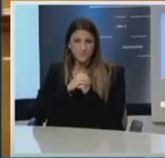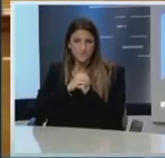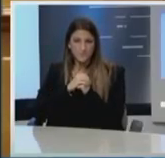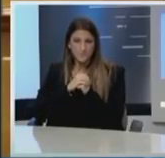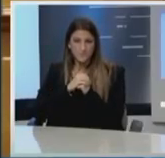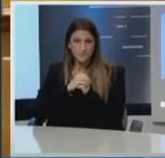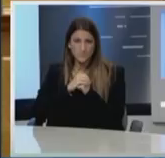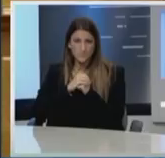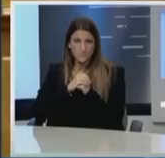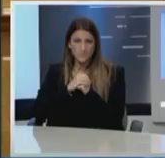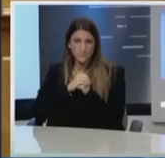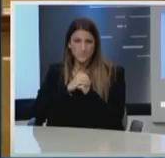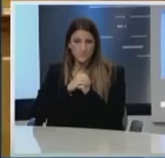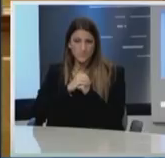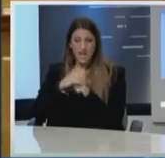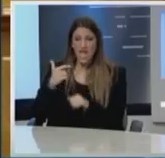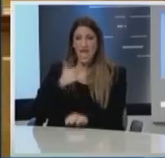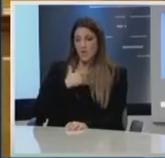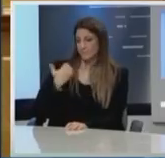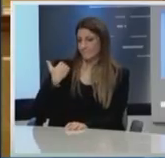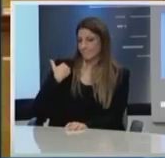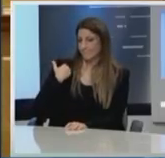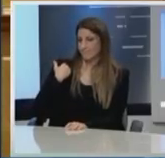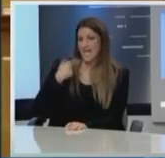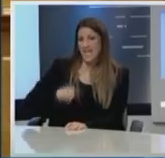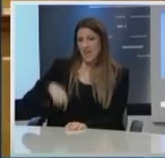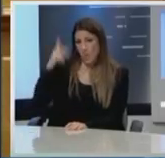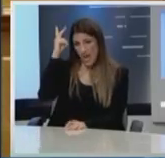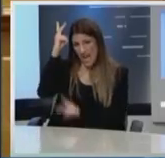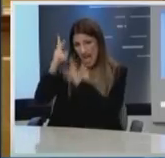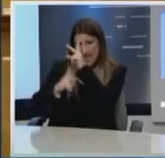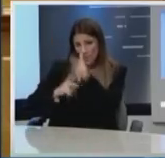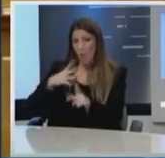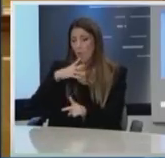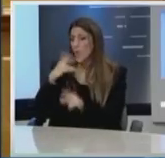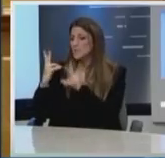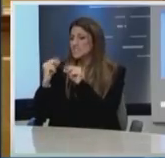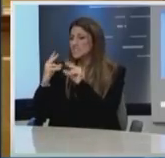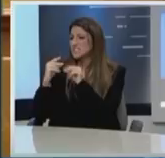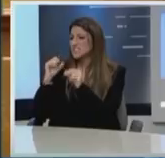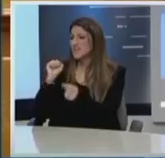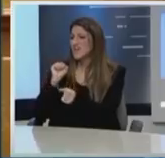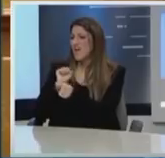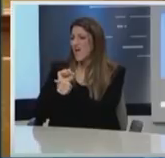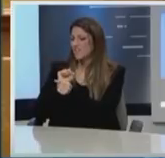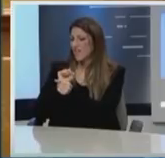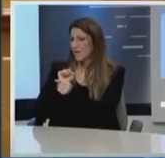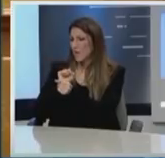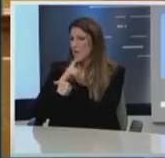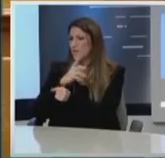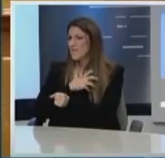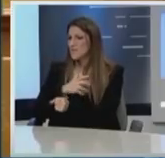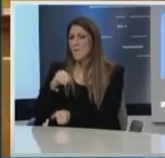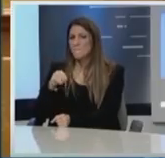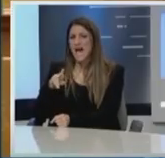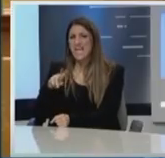Επιτροπή, γιατί μίλησα, λέει, με έναν κατάδικο που ήθελε να μου καταγγείλει έναν εφοπλιστή, τον κύριο Μαρινάκη, για